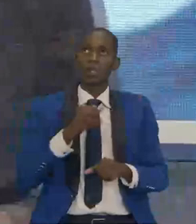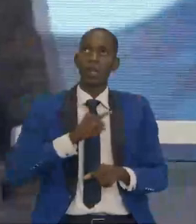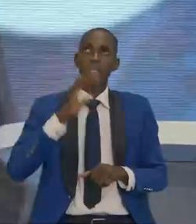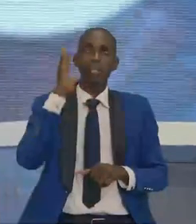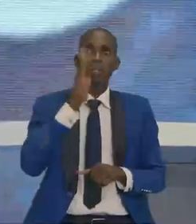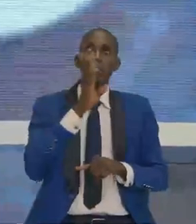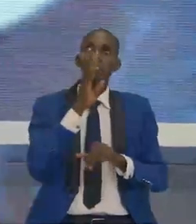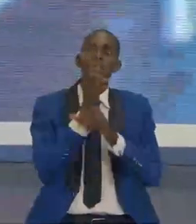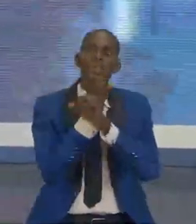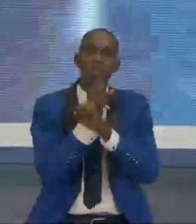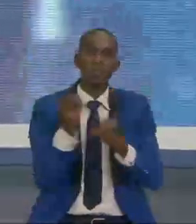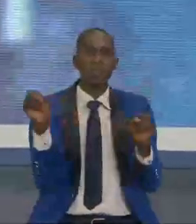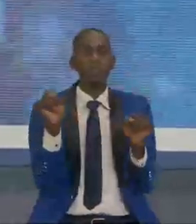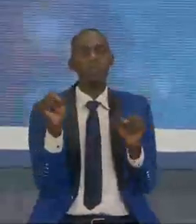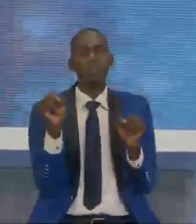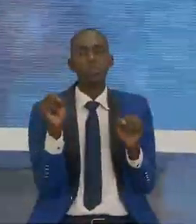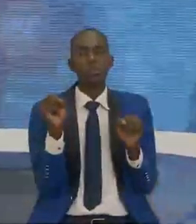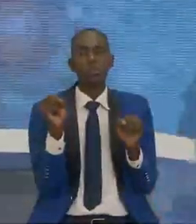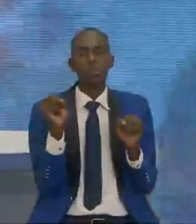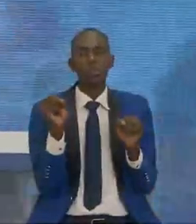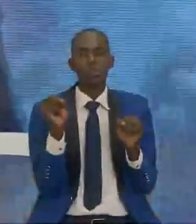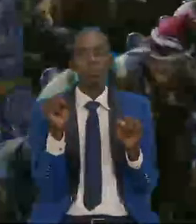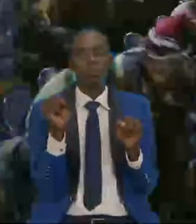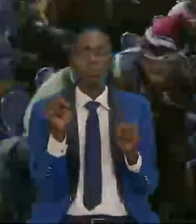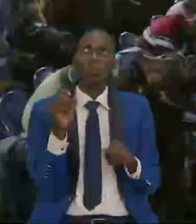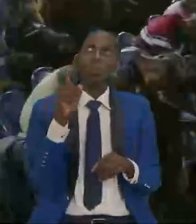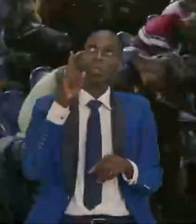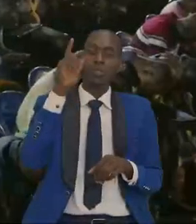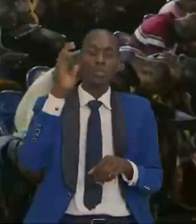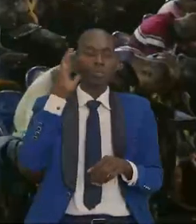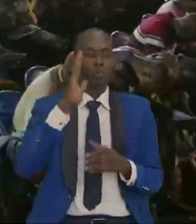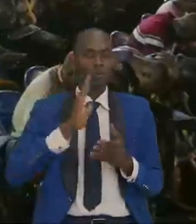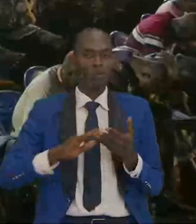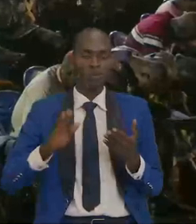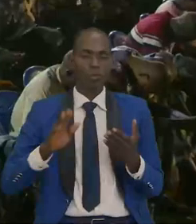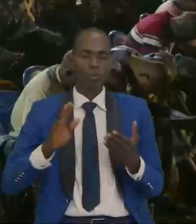Seigneur, de me sauver. Sauve-moi et je serai sauvé.